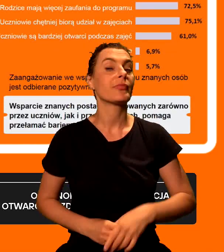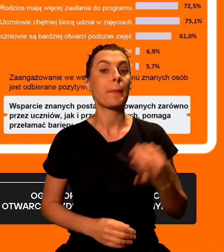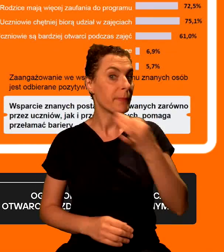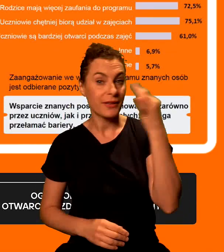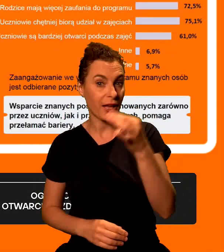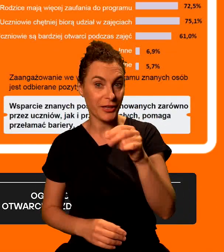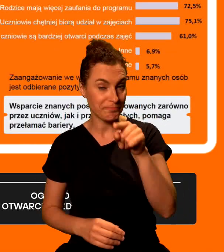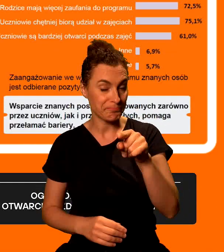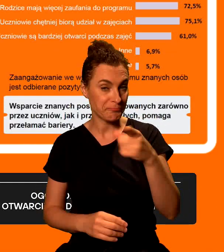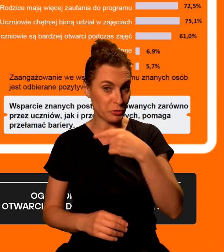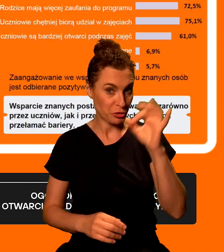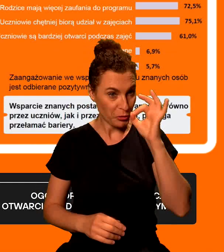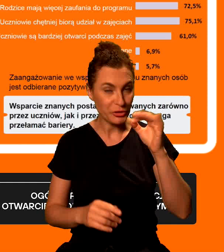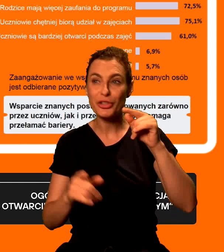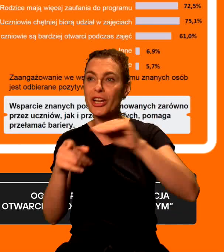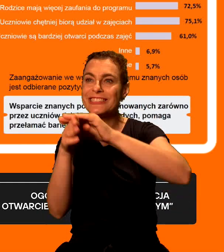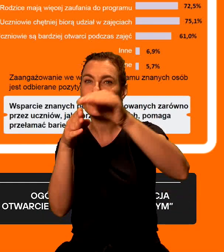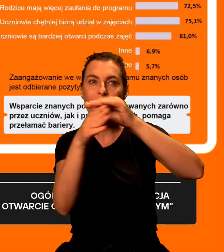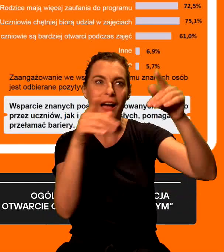jest dobrze, że są znane osoby,